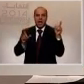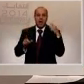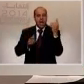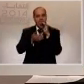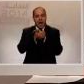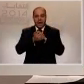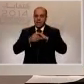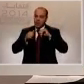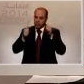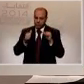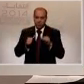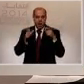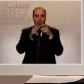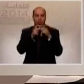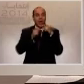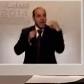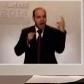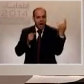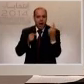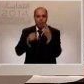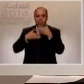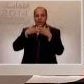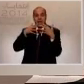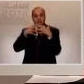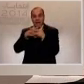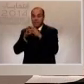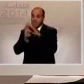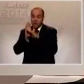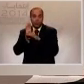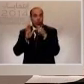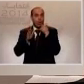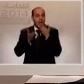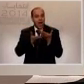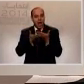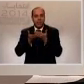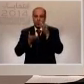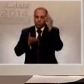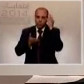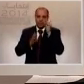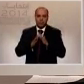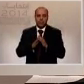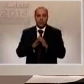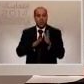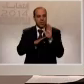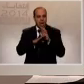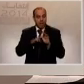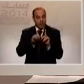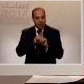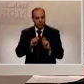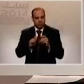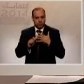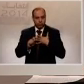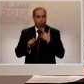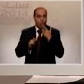علاقات ايجابيه مع دول العالم وبناء تحالفات استراتيجيه تخدم مصلحه تونس وتحفظ كرامتها